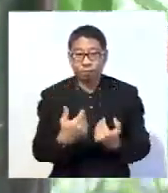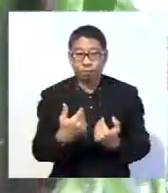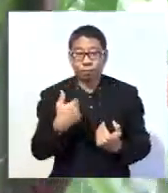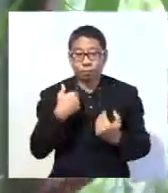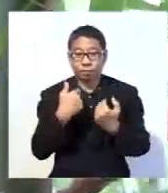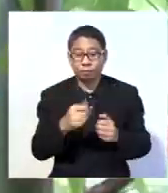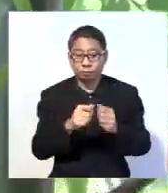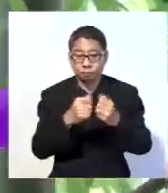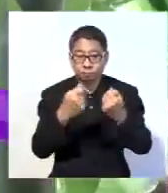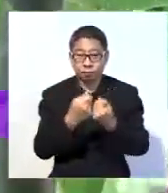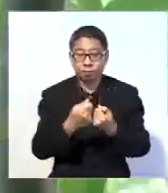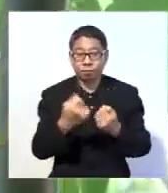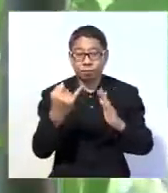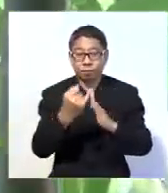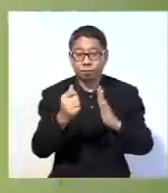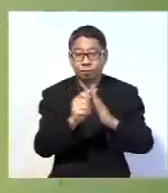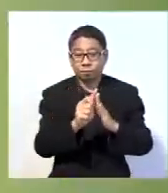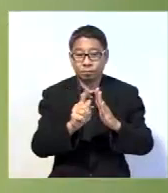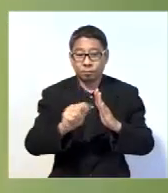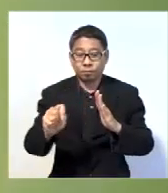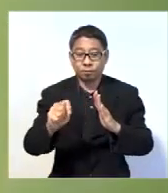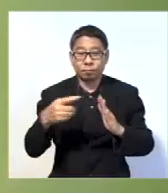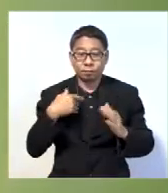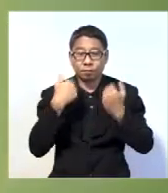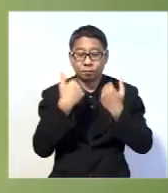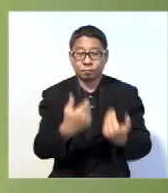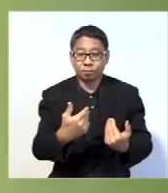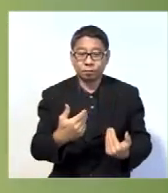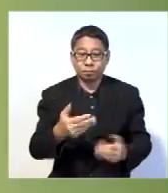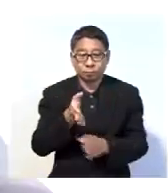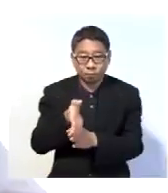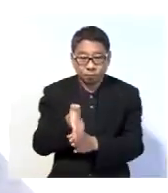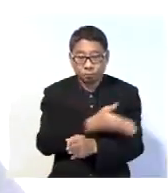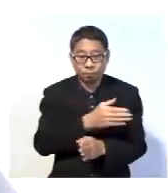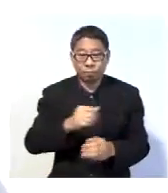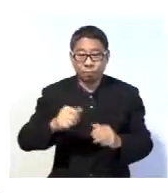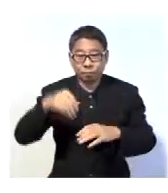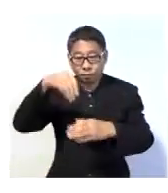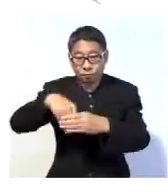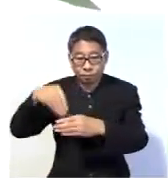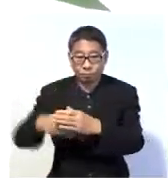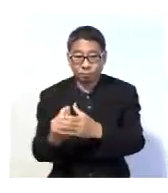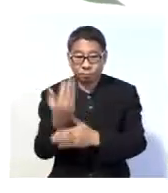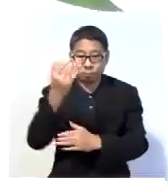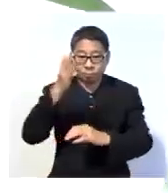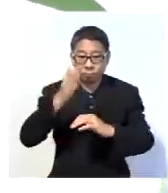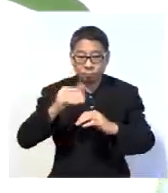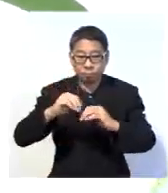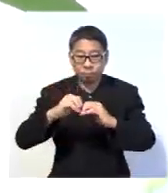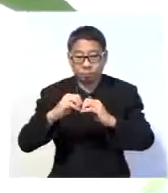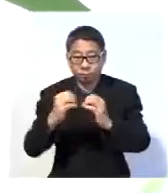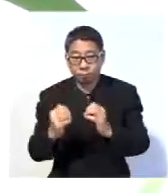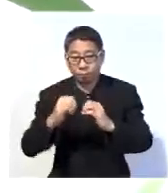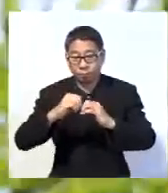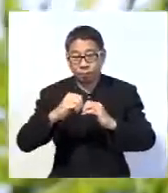ควอำเภอตรอนเล่าให้ฟังนะคะว่าก่อนหน้านี้เนี่ยเขาปลูกส้มโอแต่ว่าด้วยอุปสรรคหล